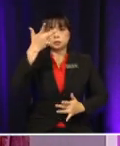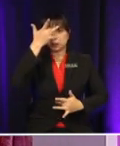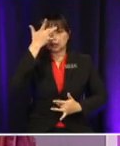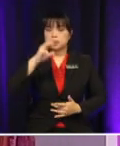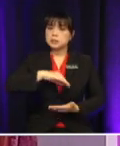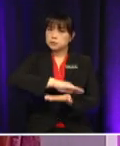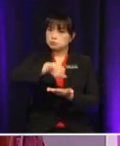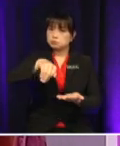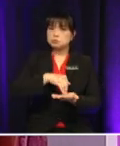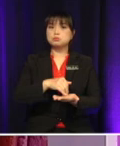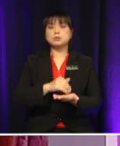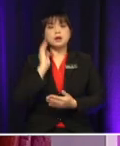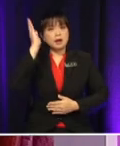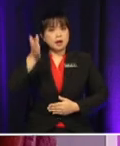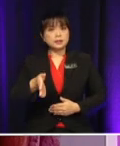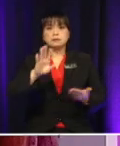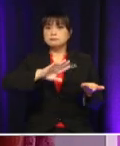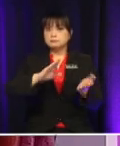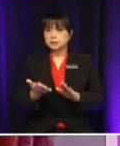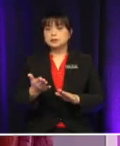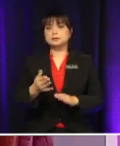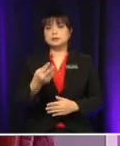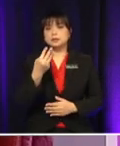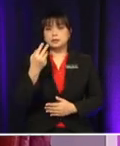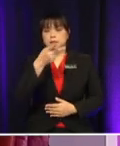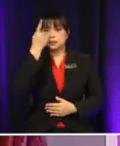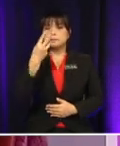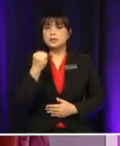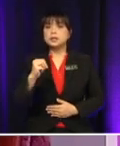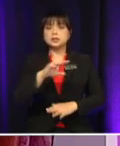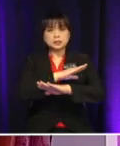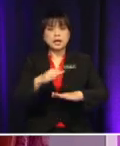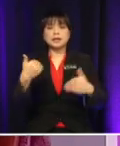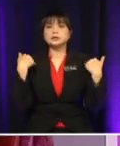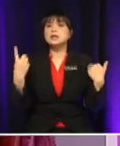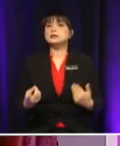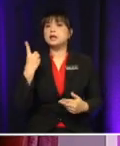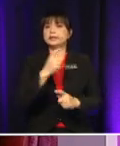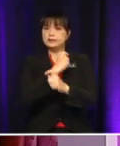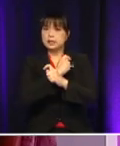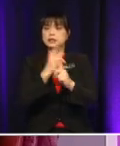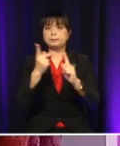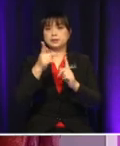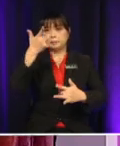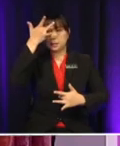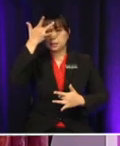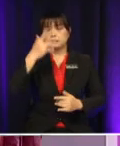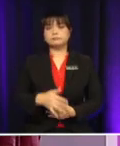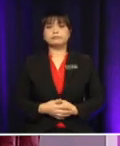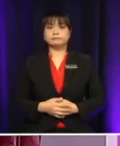hilang tikus mereka tidak mempunyai daya tahan terhadap penyakit itu sebenarnya Mbak itu